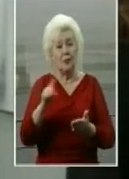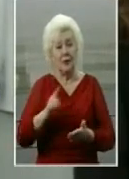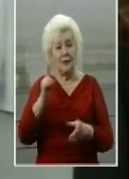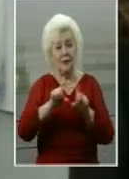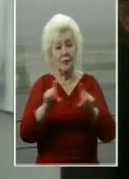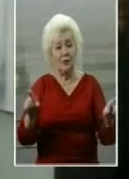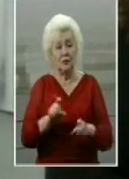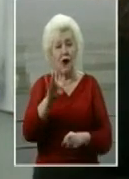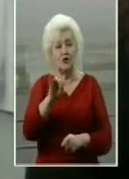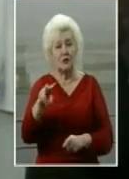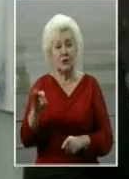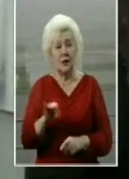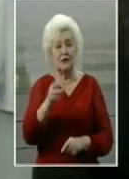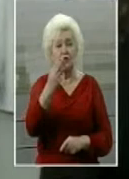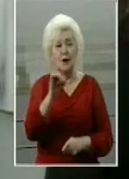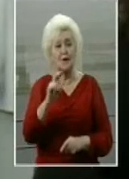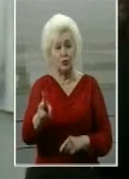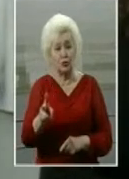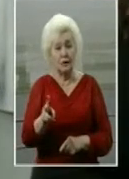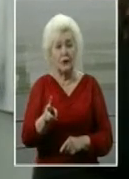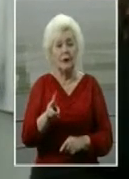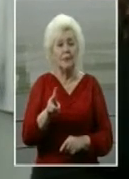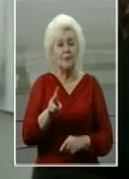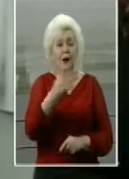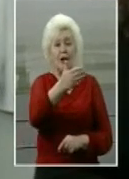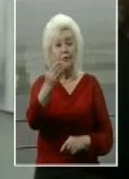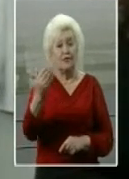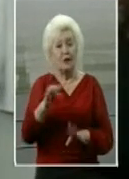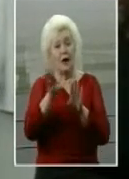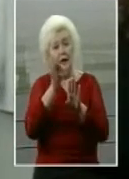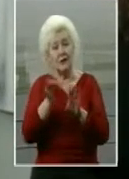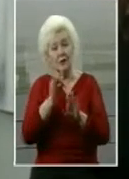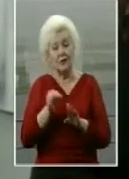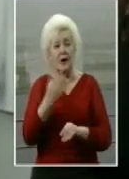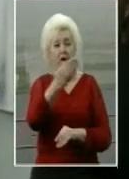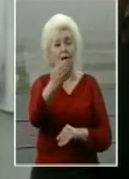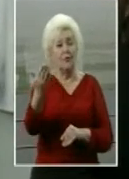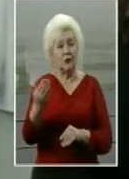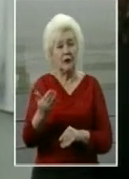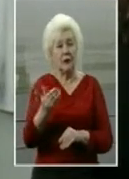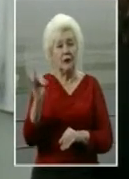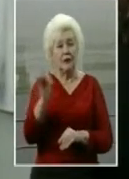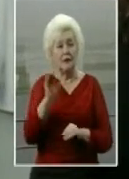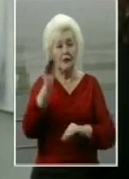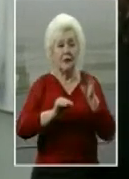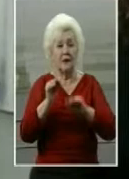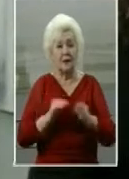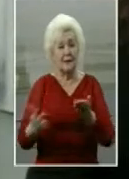майстерню Роксоляни Шемчук, може, чули про таку. Вона і вишивальниця, і вона